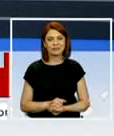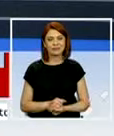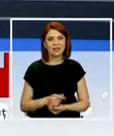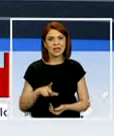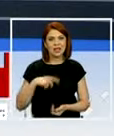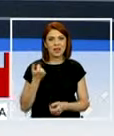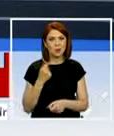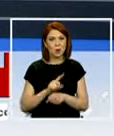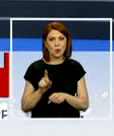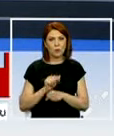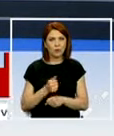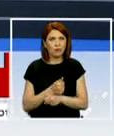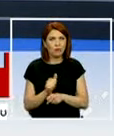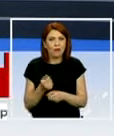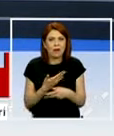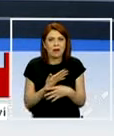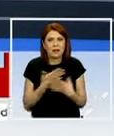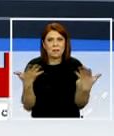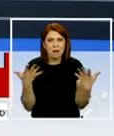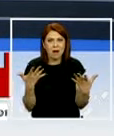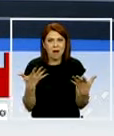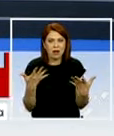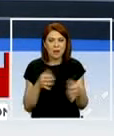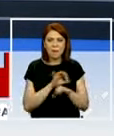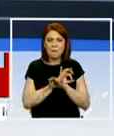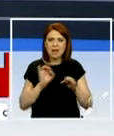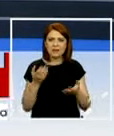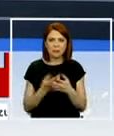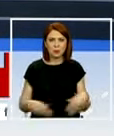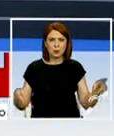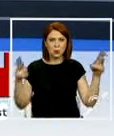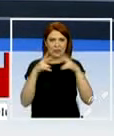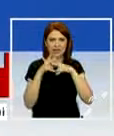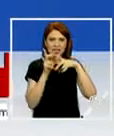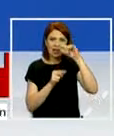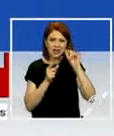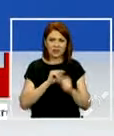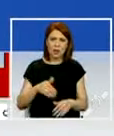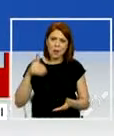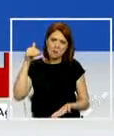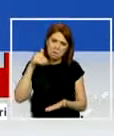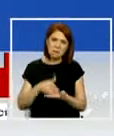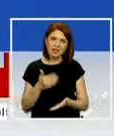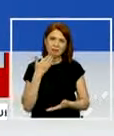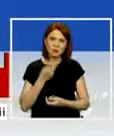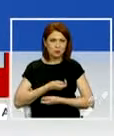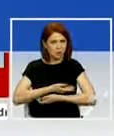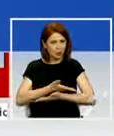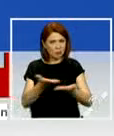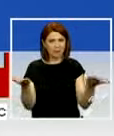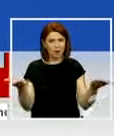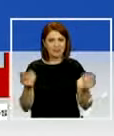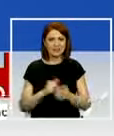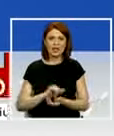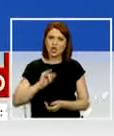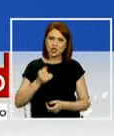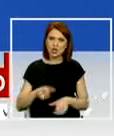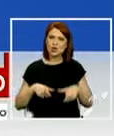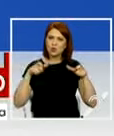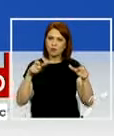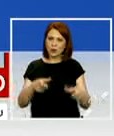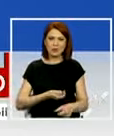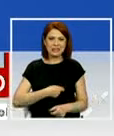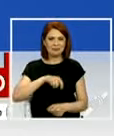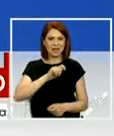Este un loc magnific și ideal pentru un summit NATO. Mii de mulțumiri dumneavoastră și guvernului